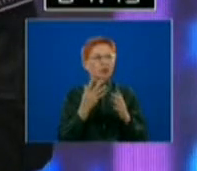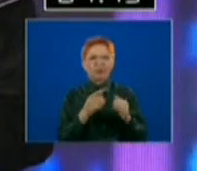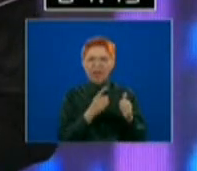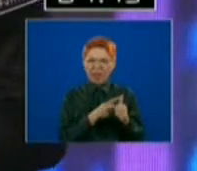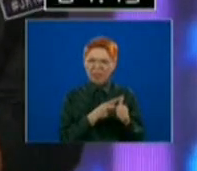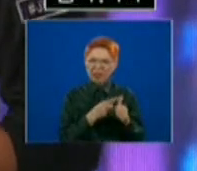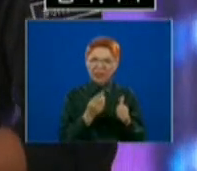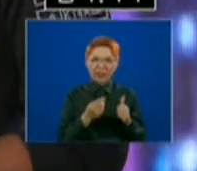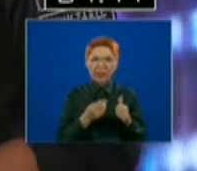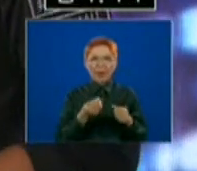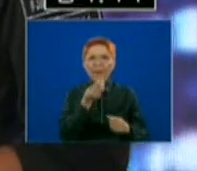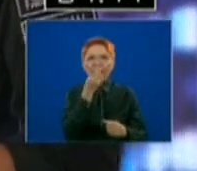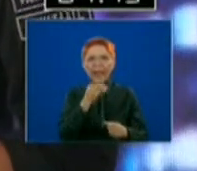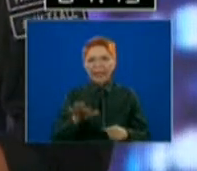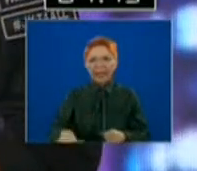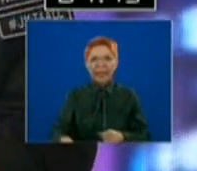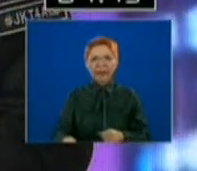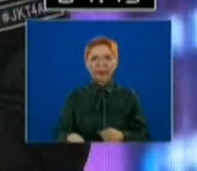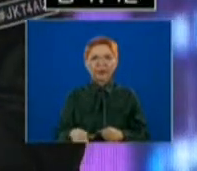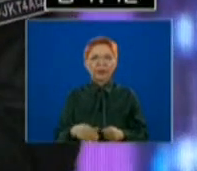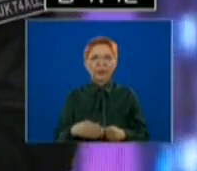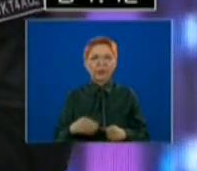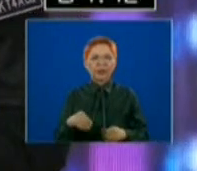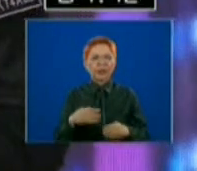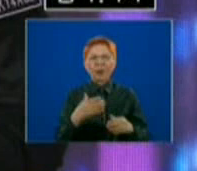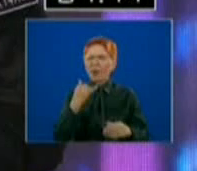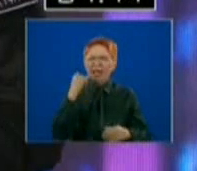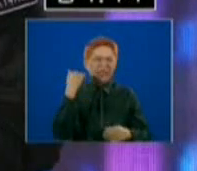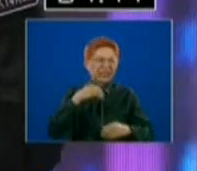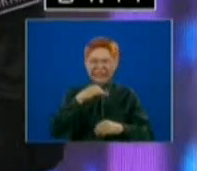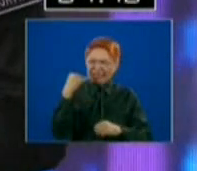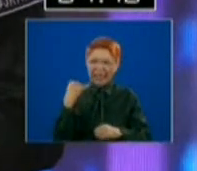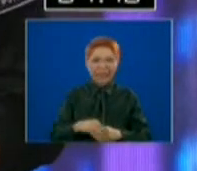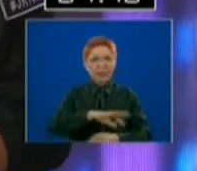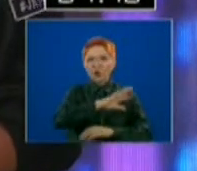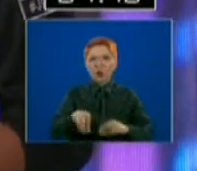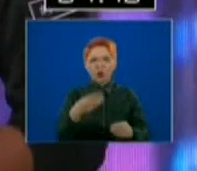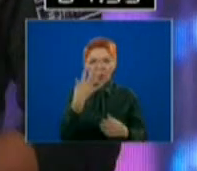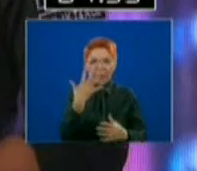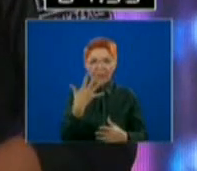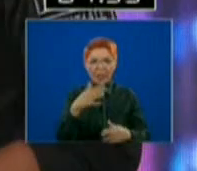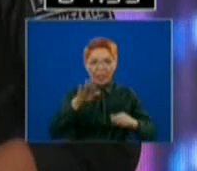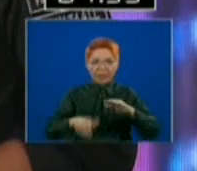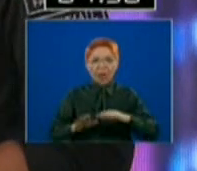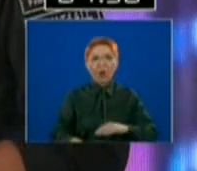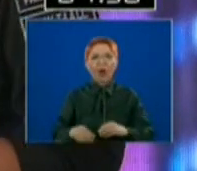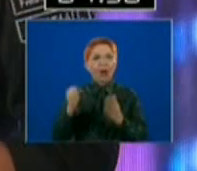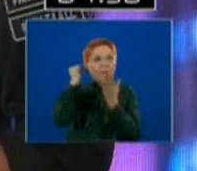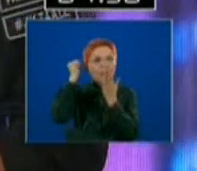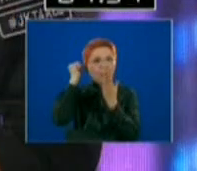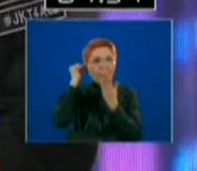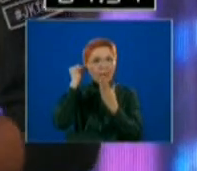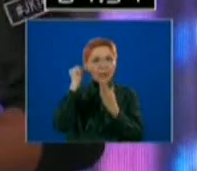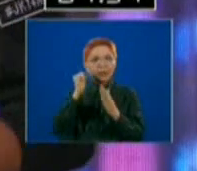dari Anies Sandi dibanding petahan adalah programnya masih apa yang dijanjikan, belum ada track recordnya di Jakarta.